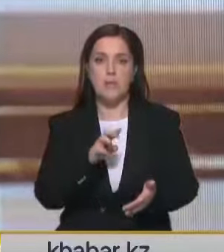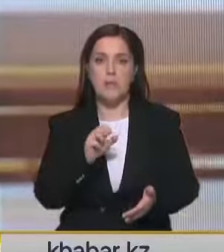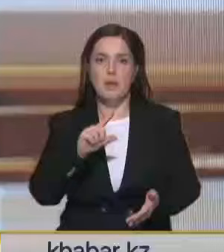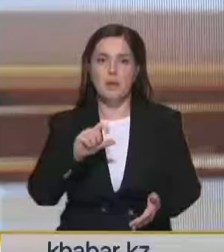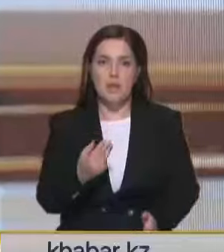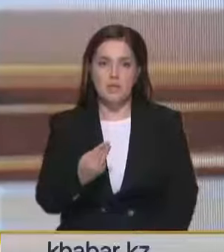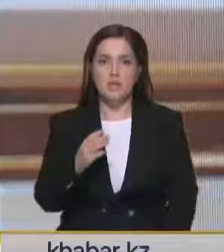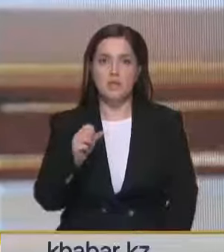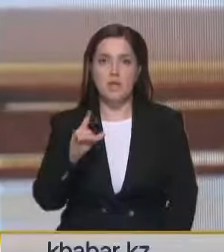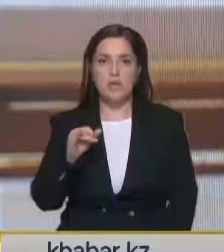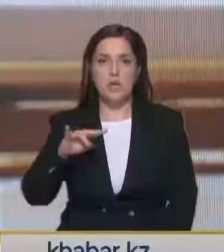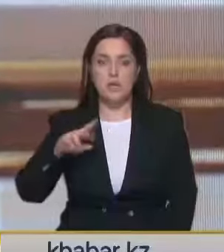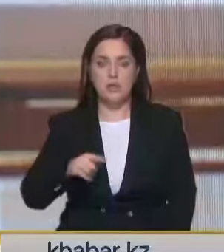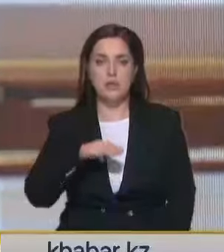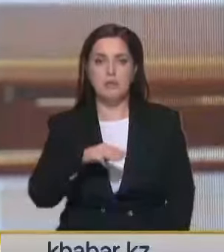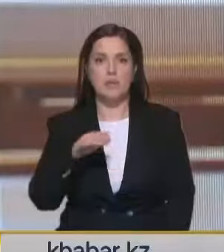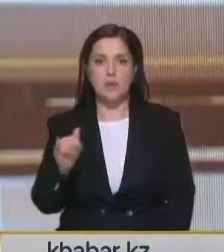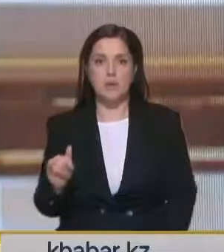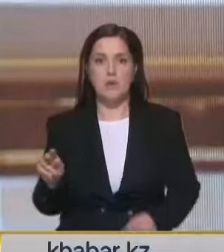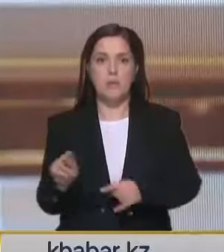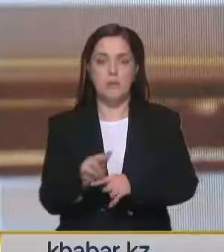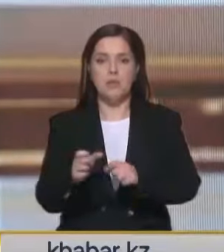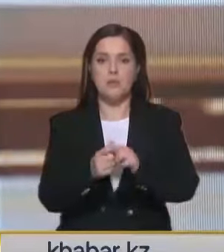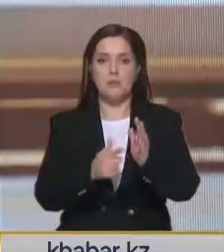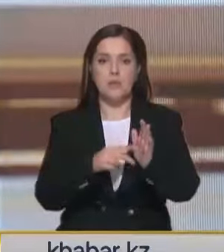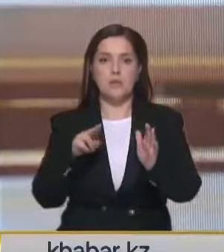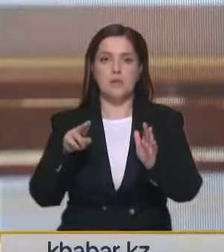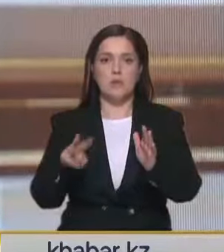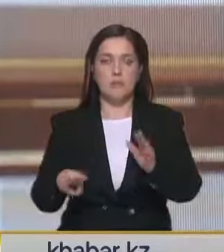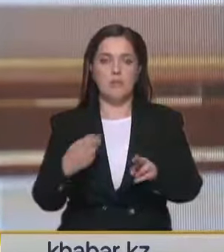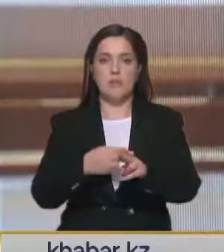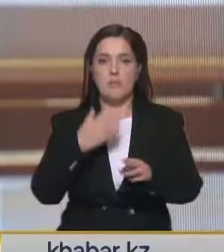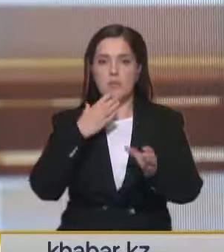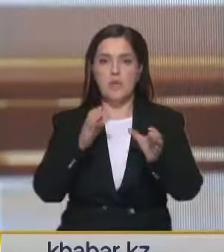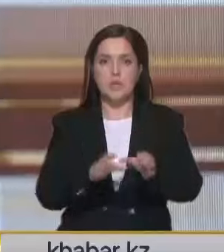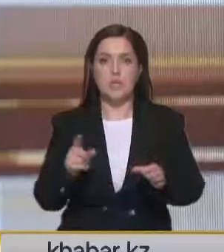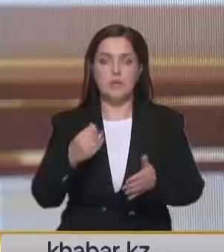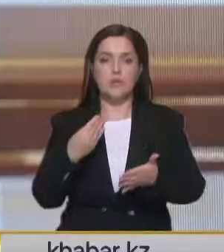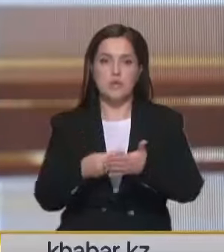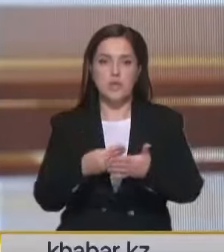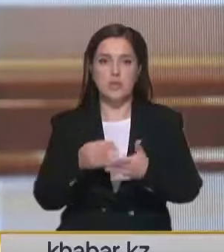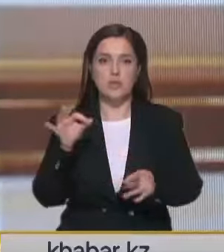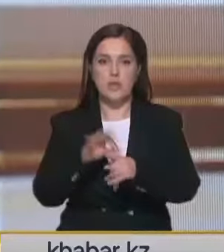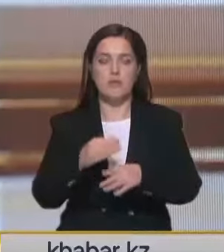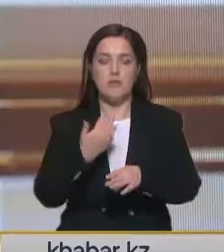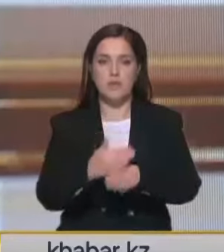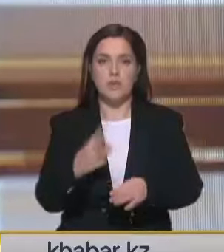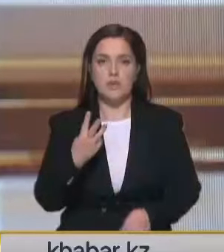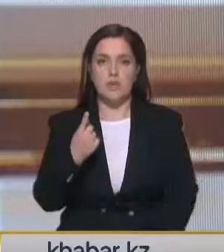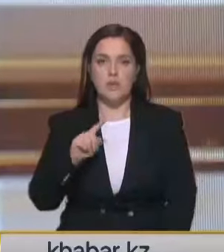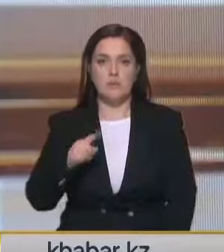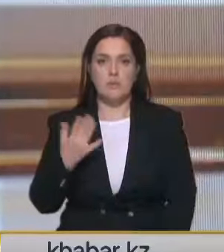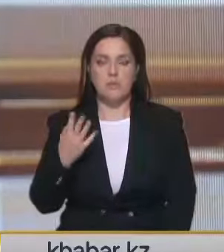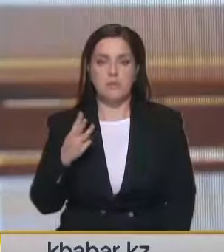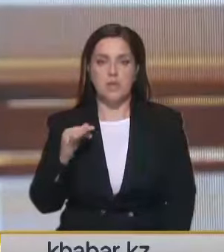Балхаш, Сарань и Темиртау, построили и реконструировали 17 километров магистральных тепловых сетей. Из бюджета на эти цели выделили